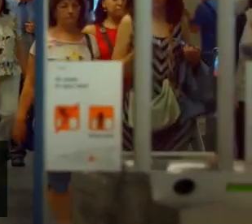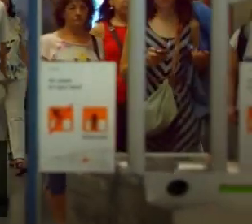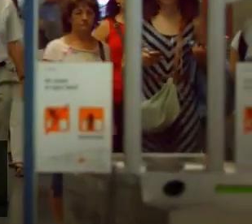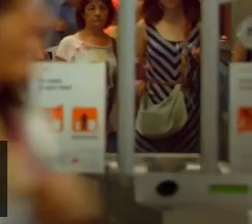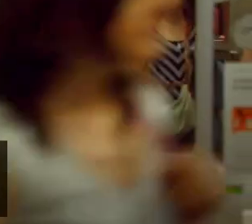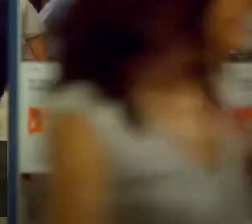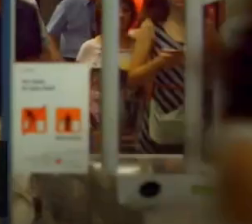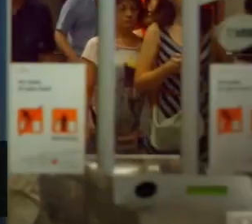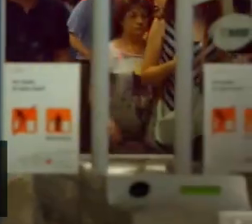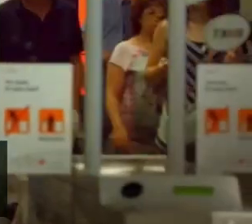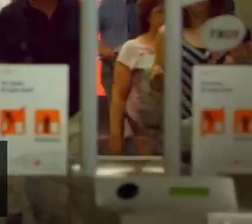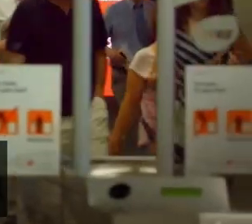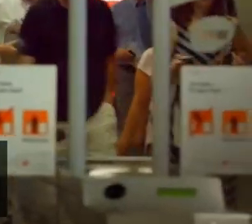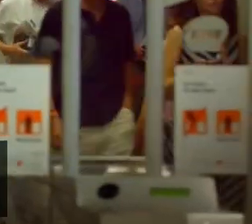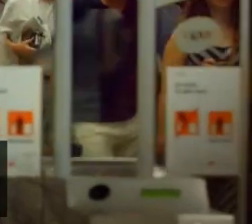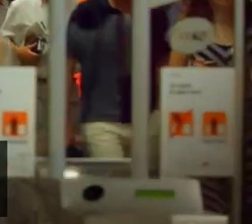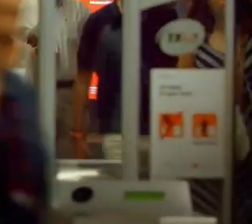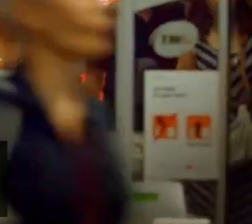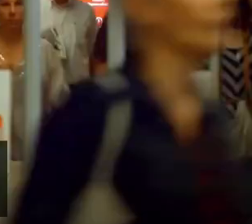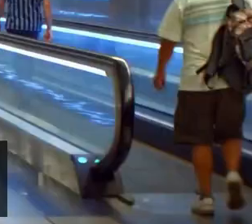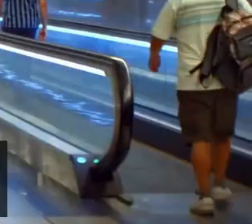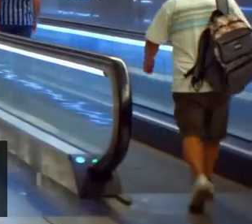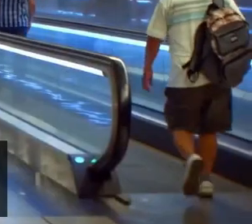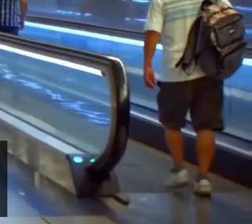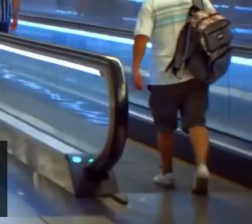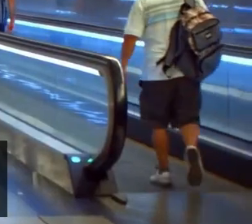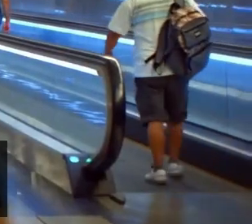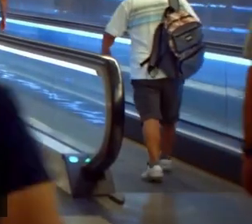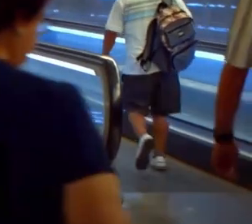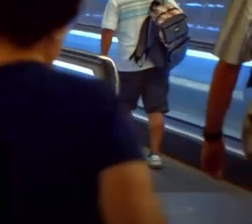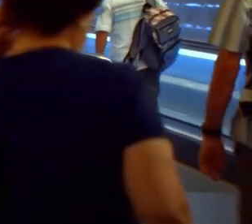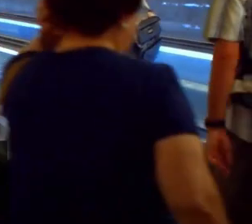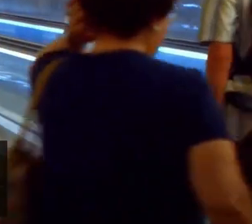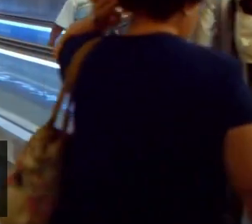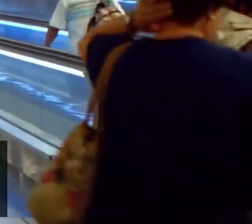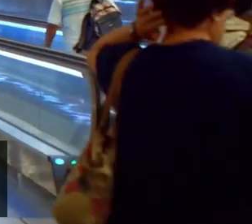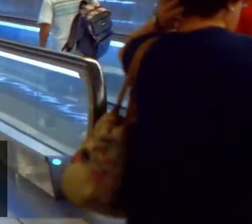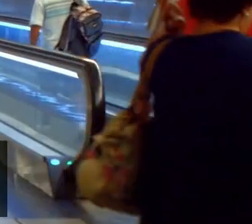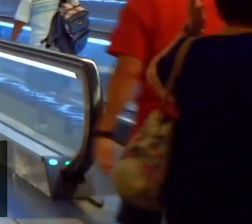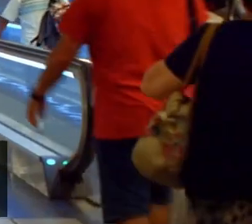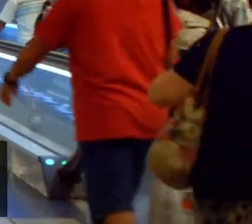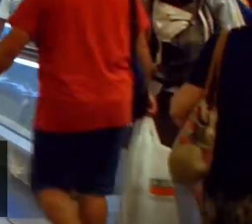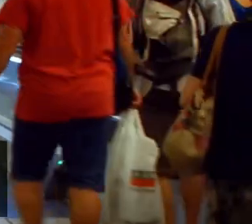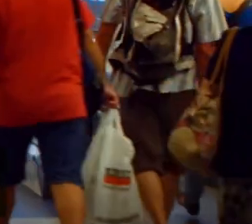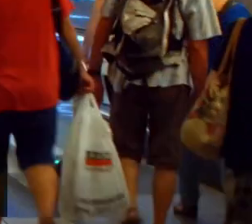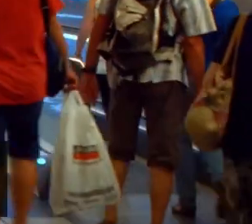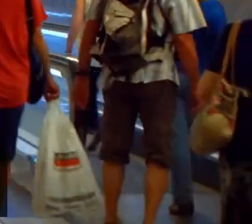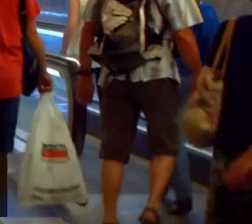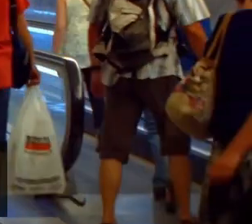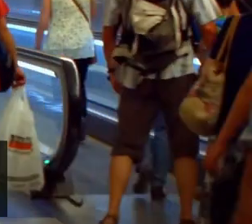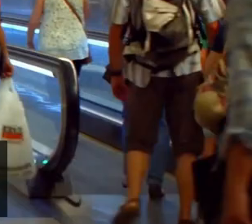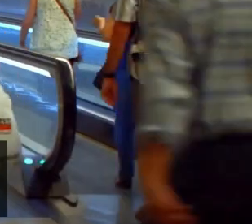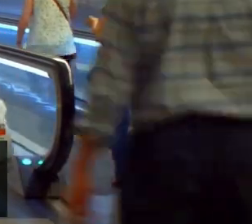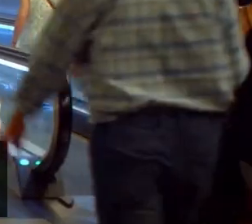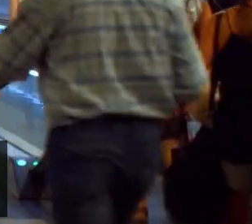tothom. Això és una reflexió que des de l'ecofeminisme es ve desenvolupant des de fa molt de temps, des de les cures, des del treball també amb